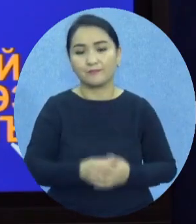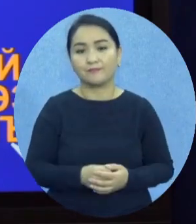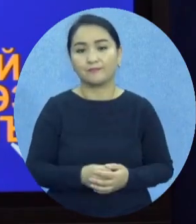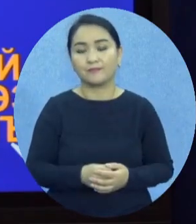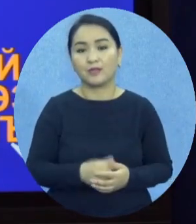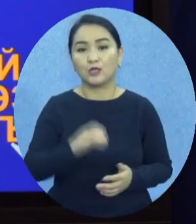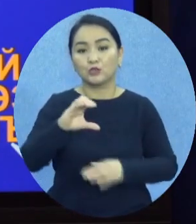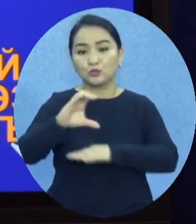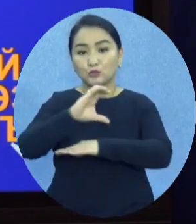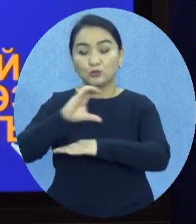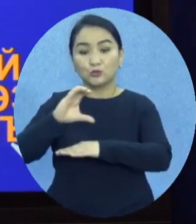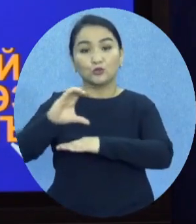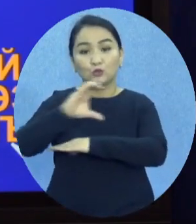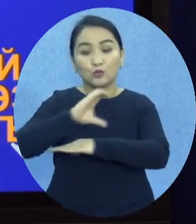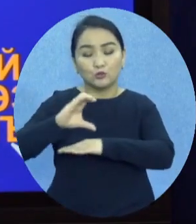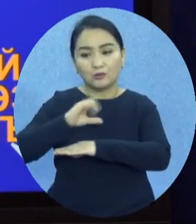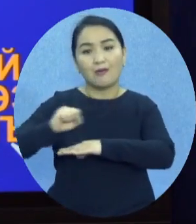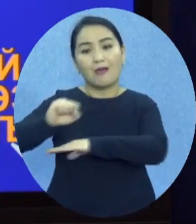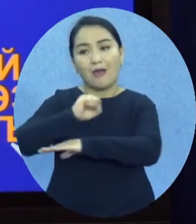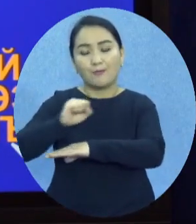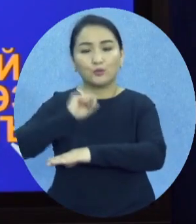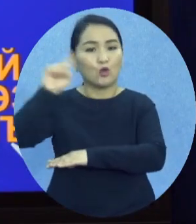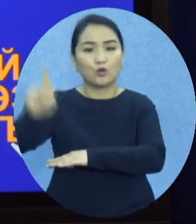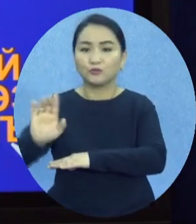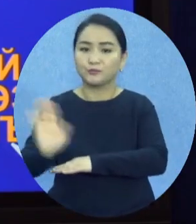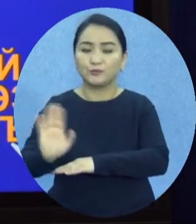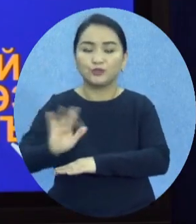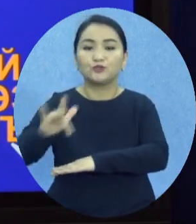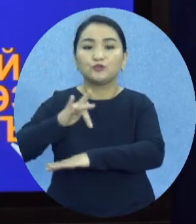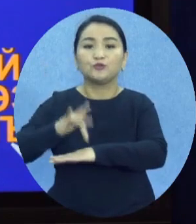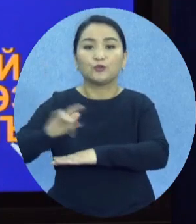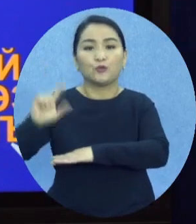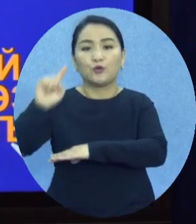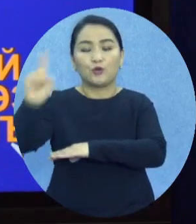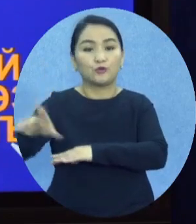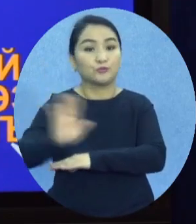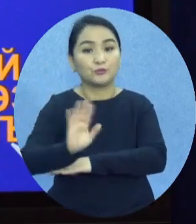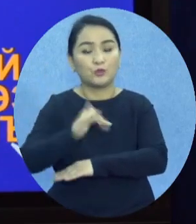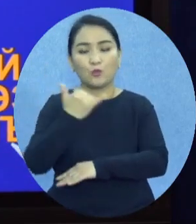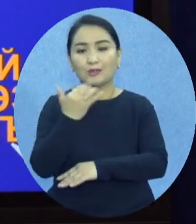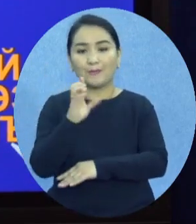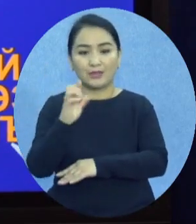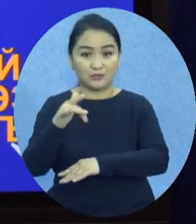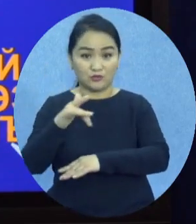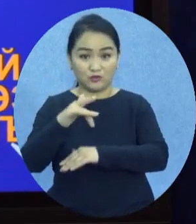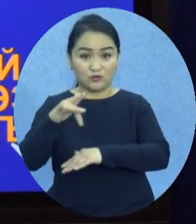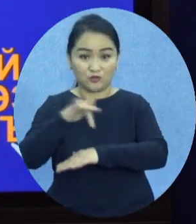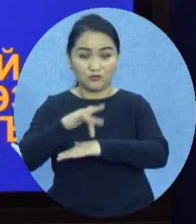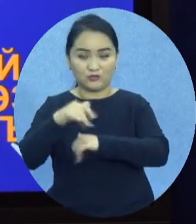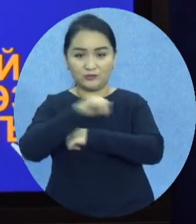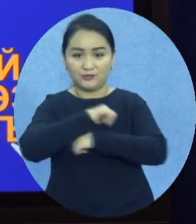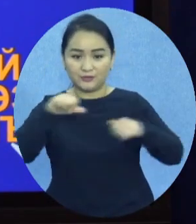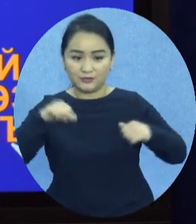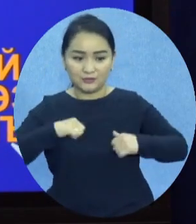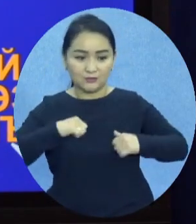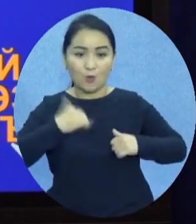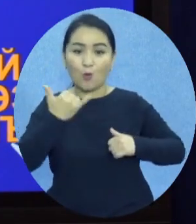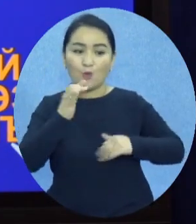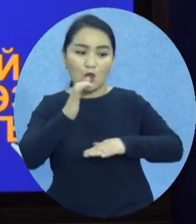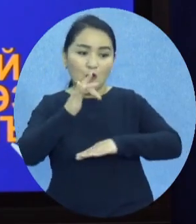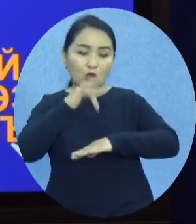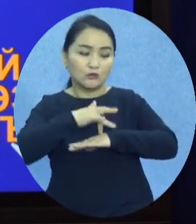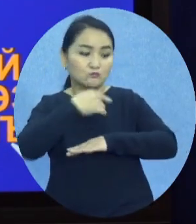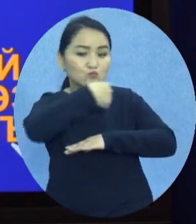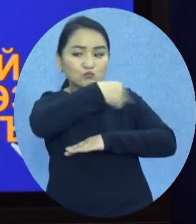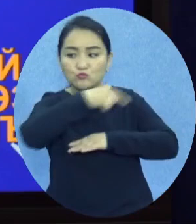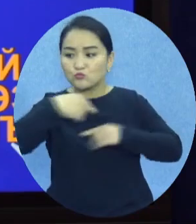бол аль болох очихгүй байх хэрэгтэй. Ерөнхийдөө бол Улаанбаатар хотын иргэдийн зүгээс Улаанбаатар хотын ойролцоо агаарлах тэр боломжуудыг бол